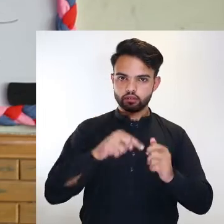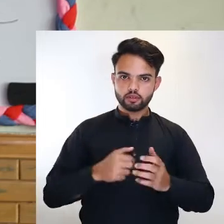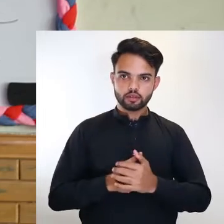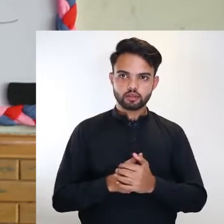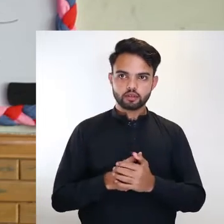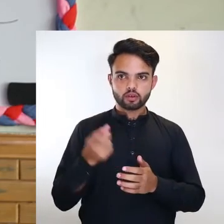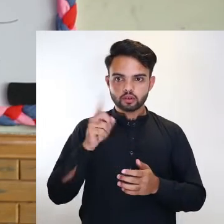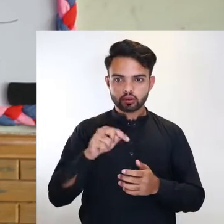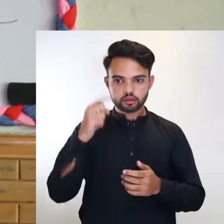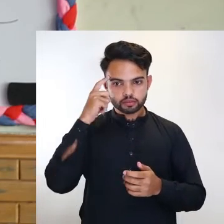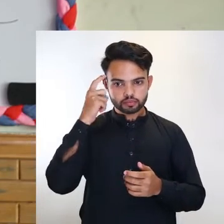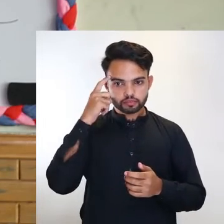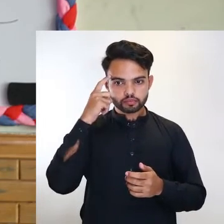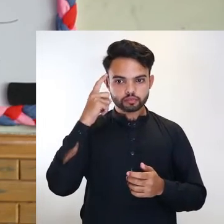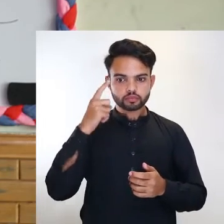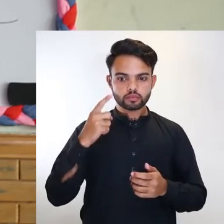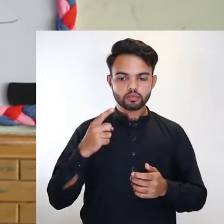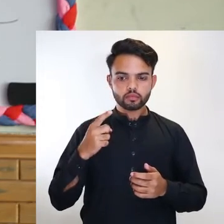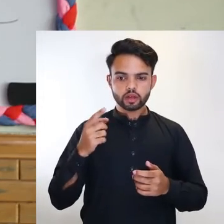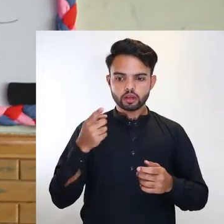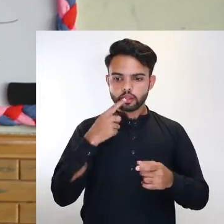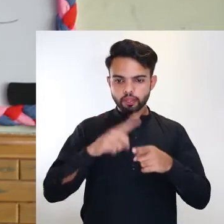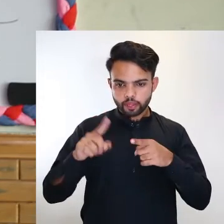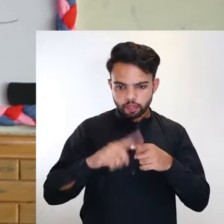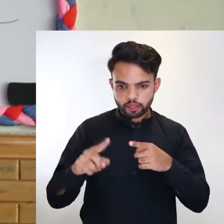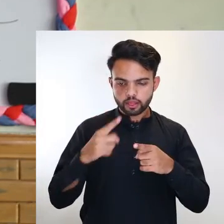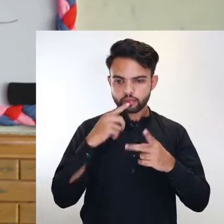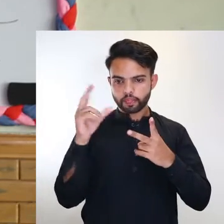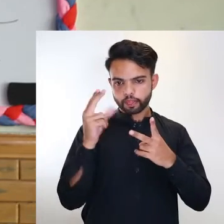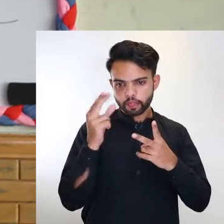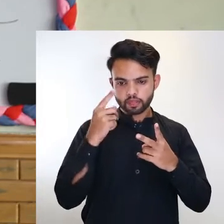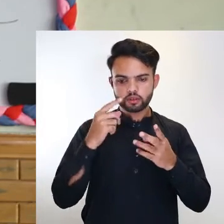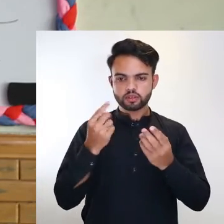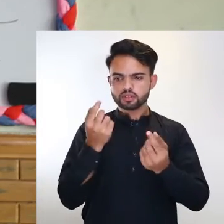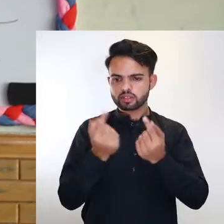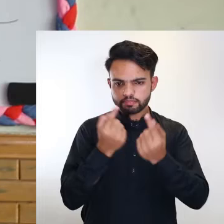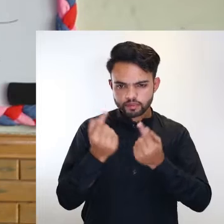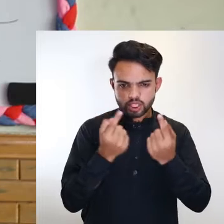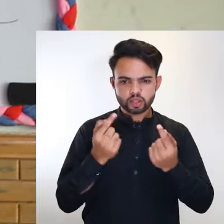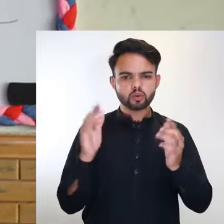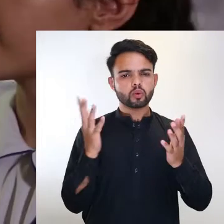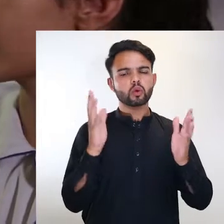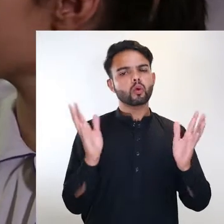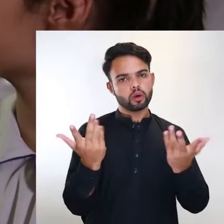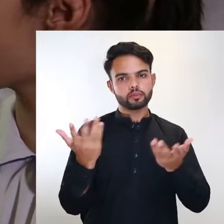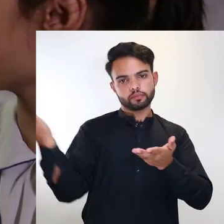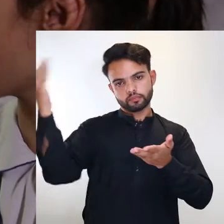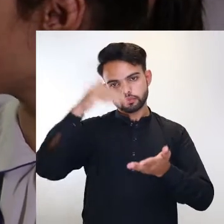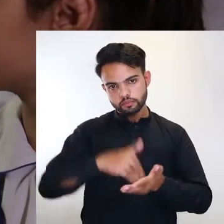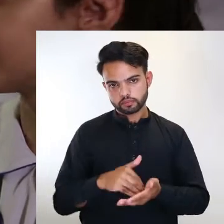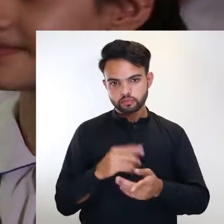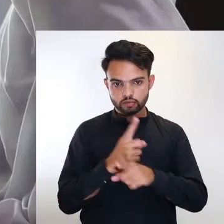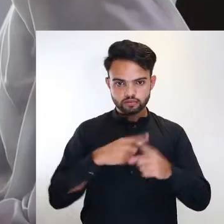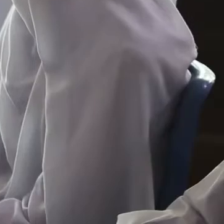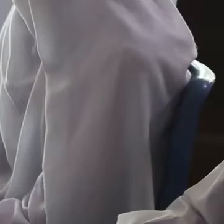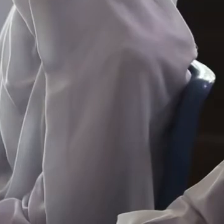फिर सब्जियों में आपके पास होना चाहिए गाजर, प्याज, टमाटर, सलाद पत्ते और मूली, ठीक है।